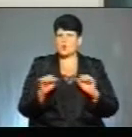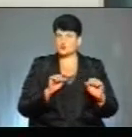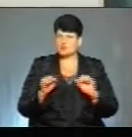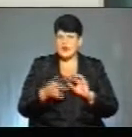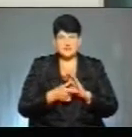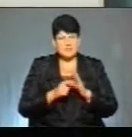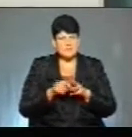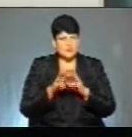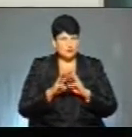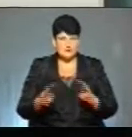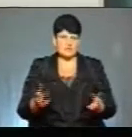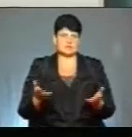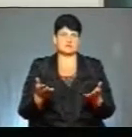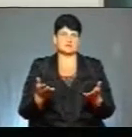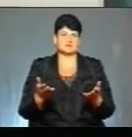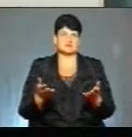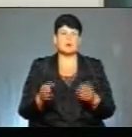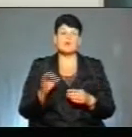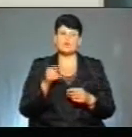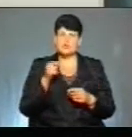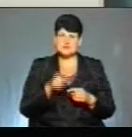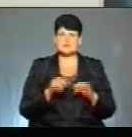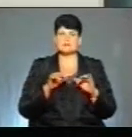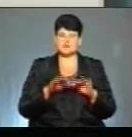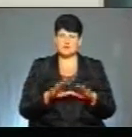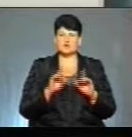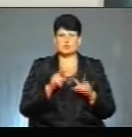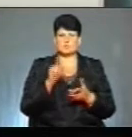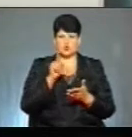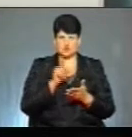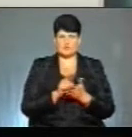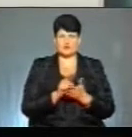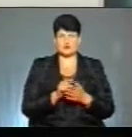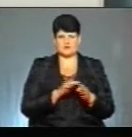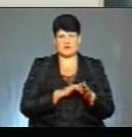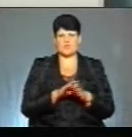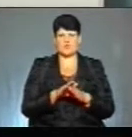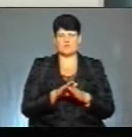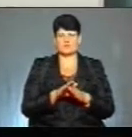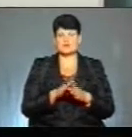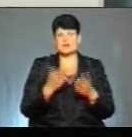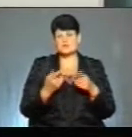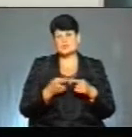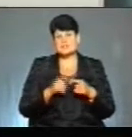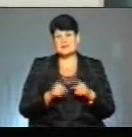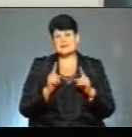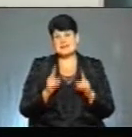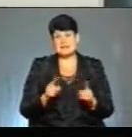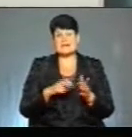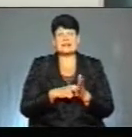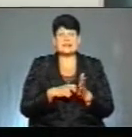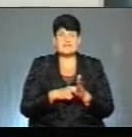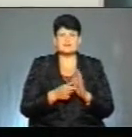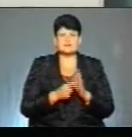розпорядження Кабінету міністрів, про такі дії, тоді ми зобов'язані виконувати. Якщо це тільки лист